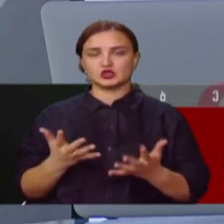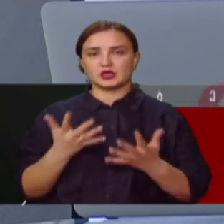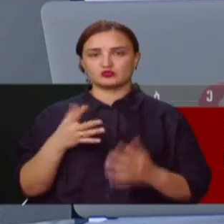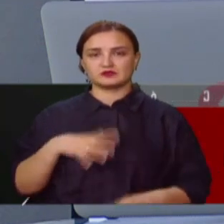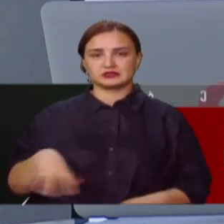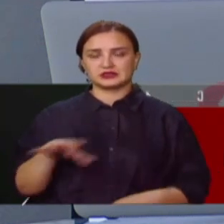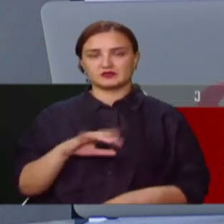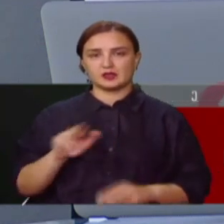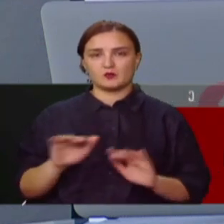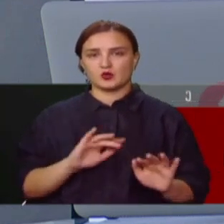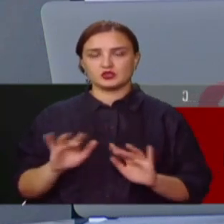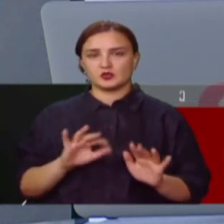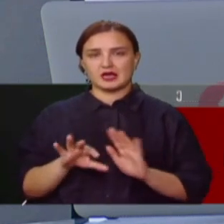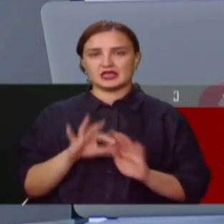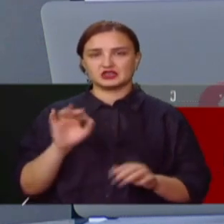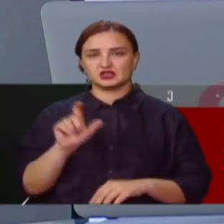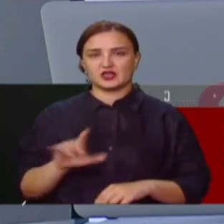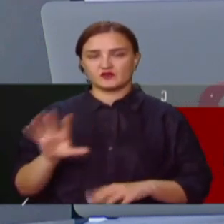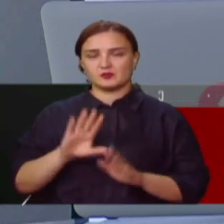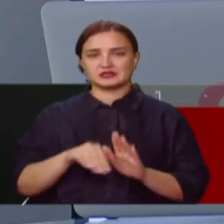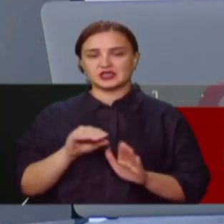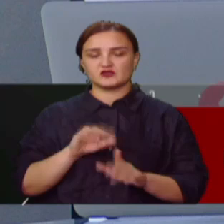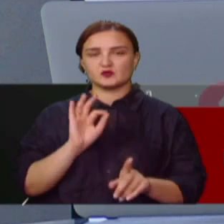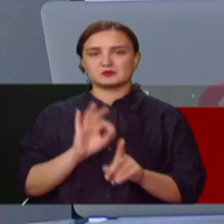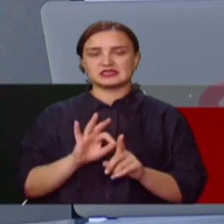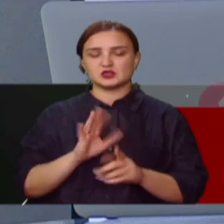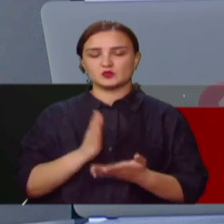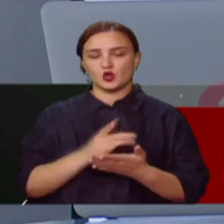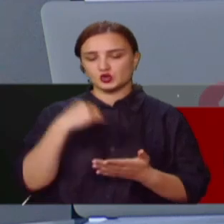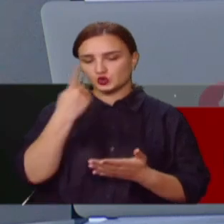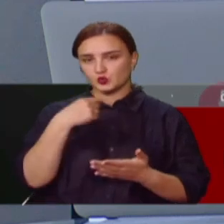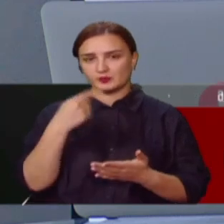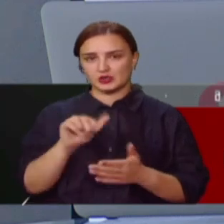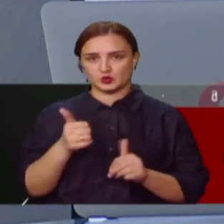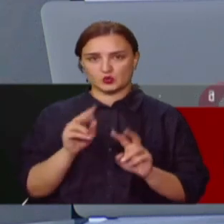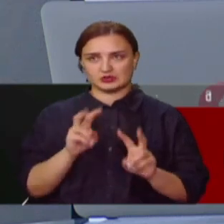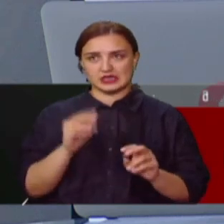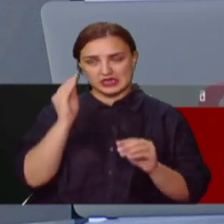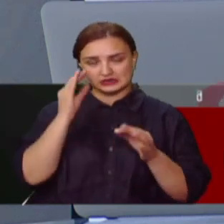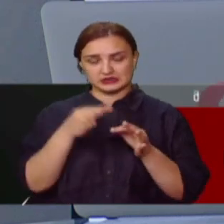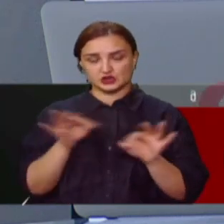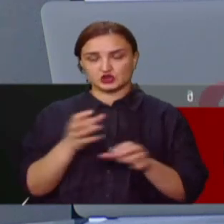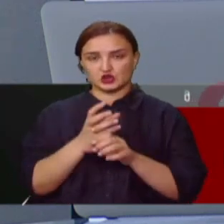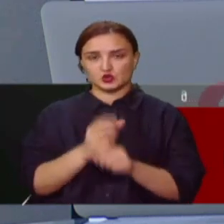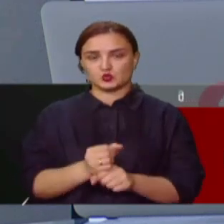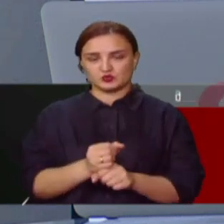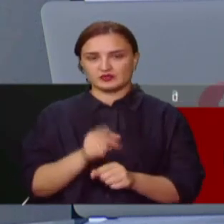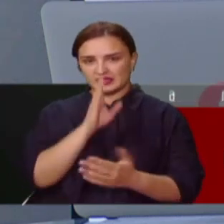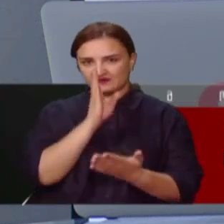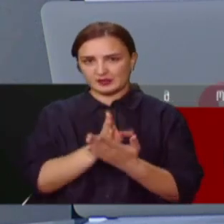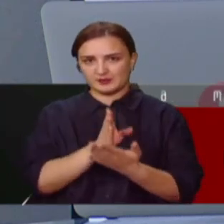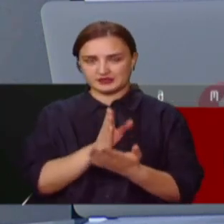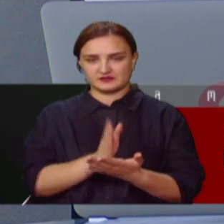გამჭვირვალობა საქართველო და მოძრაობა აირჩი ევროპას საარჩევნო მიზნის მქონე სუბიექტებად მიჩნევა, გამოხატვის თავისუფლების შეზღუდვა და რეპრესიებად